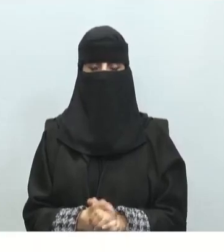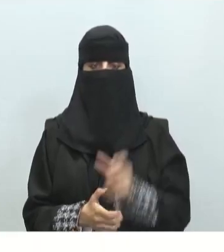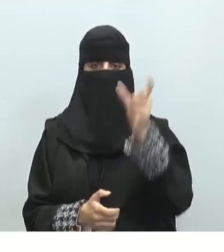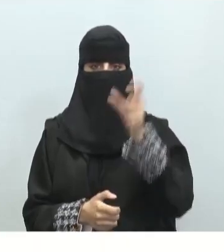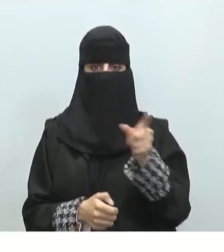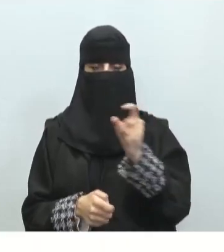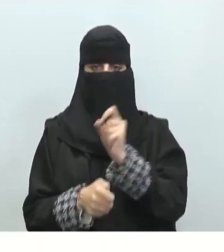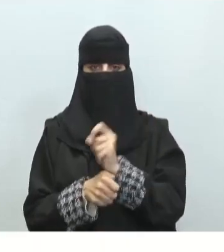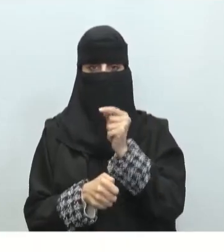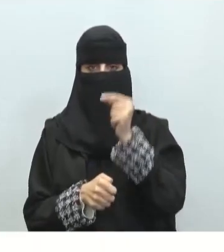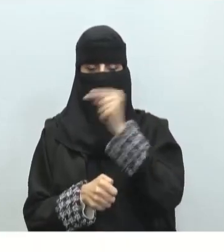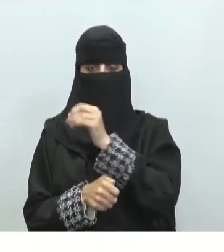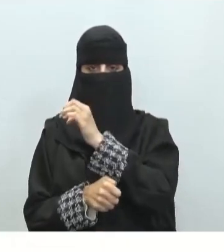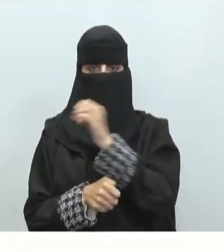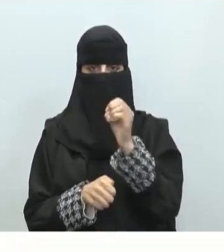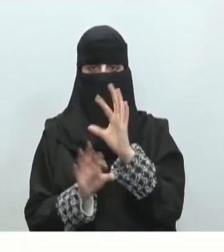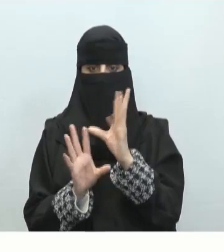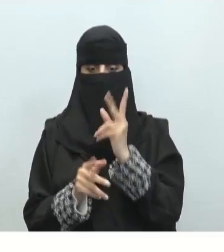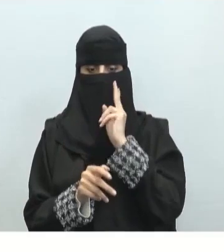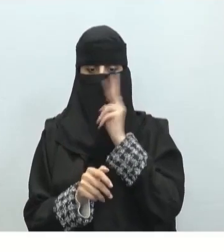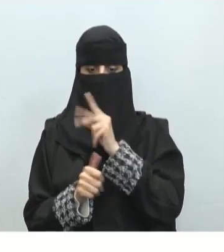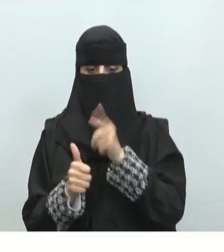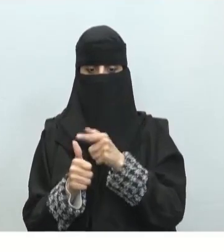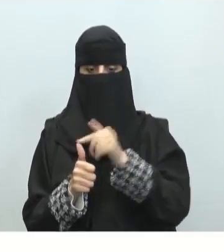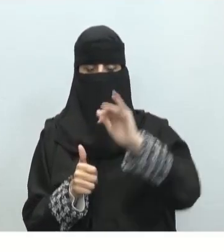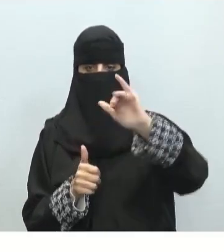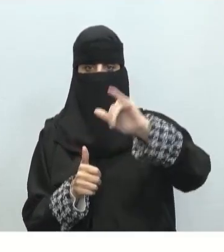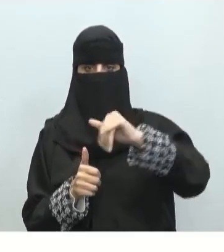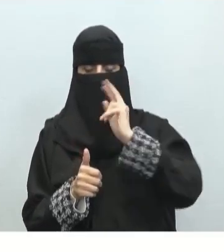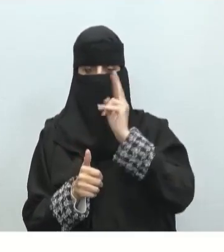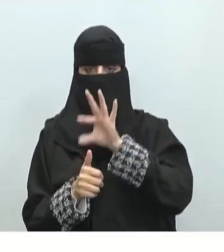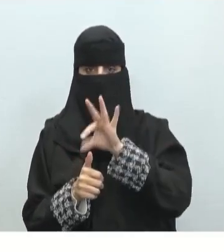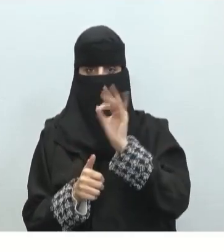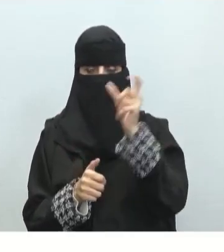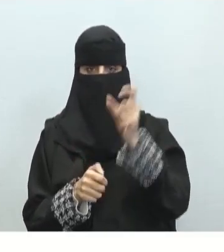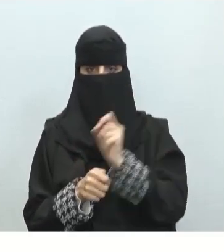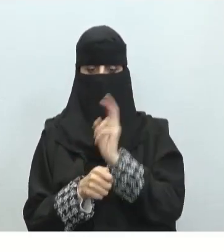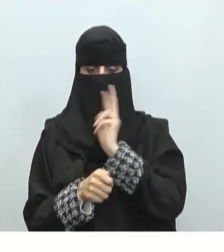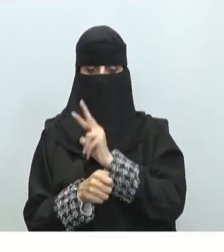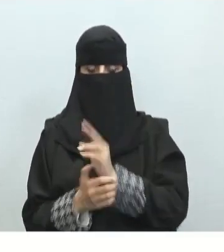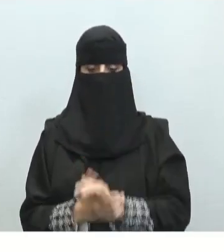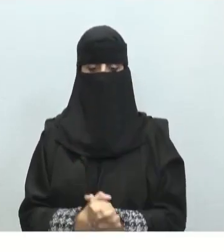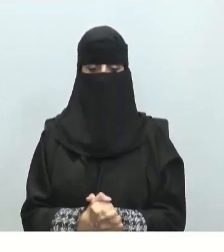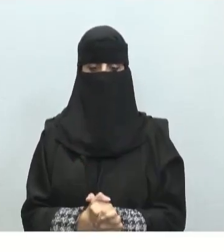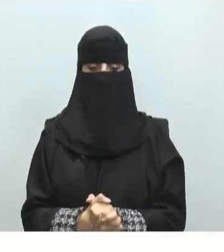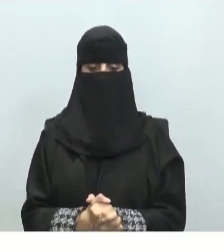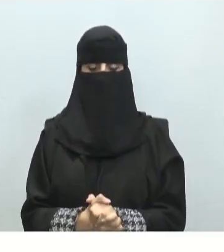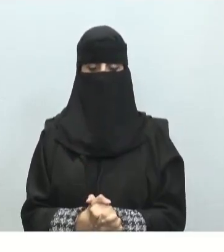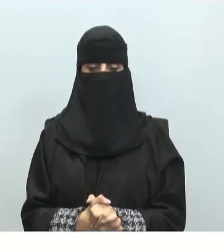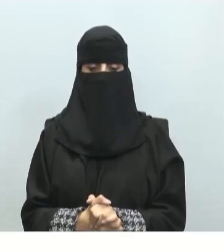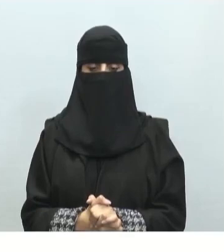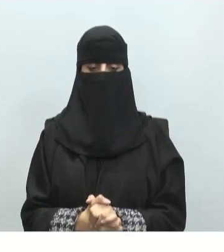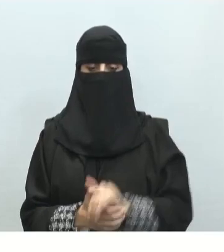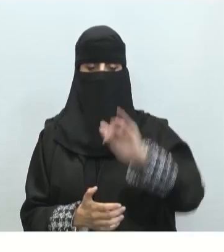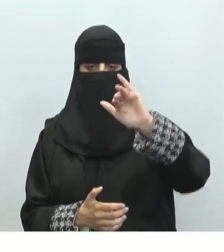الفاعل في الجمله الاتيه نستخرج الفاعل من الجمله التي تكون التي تظهر معنا